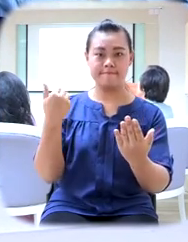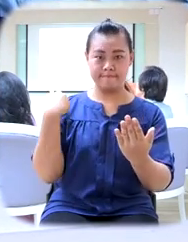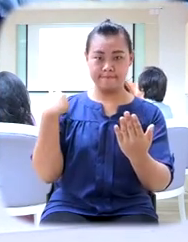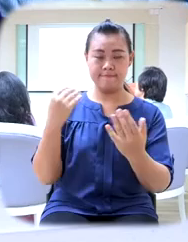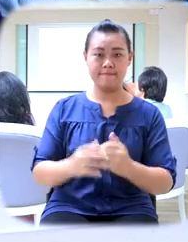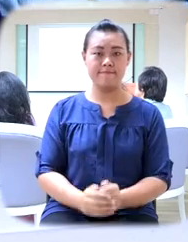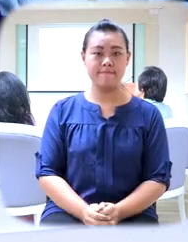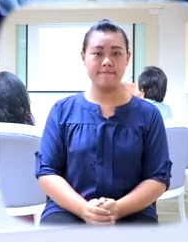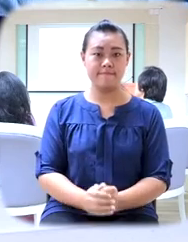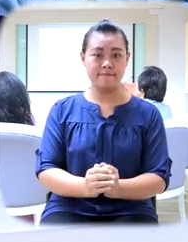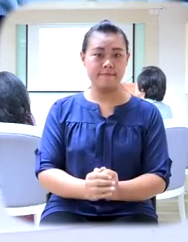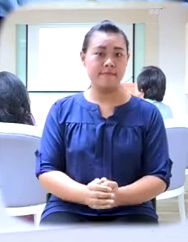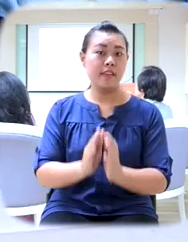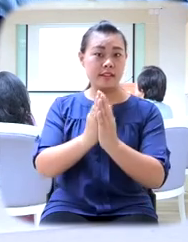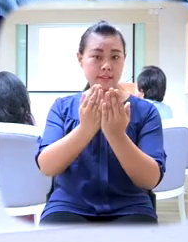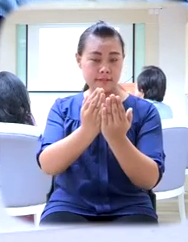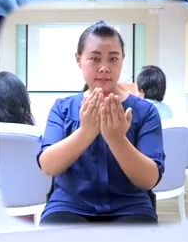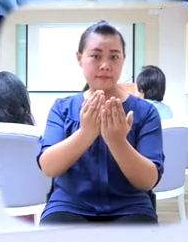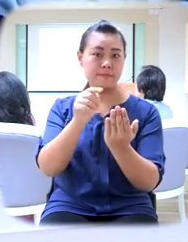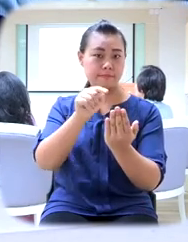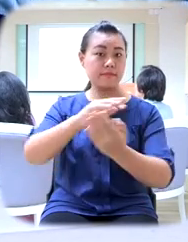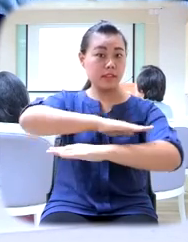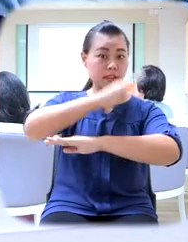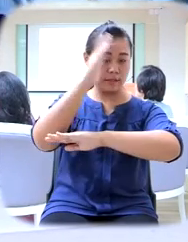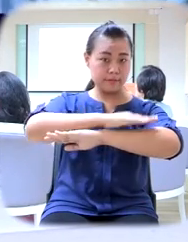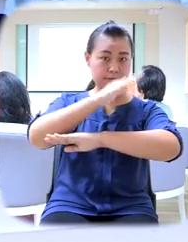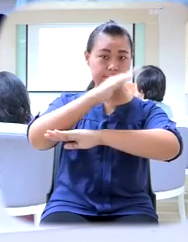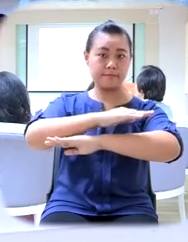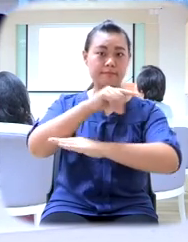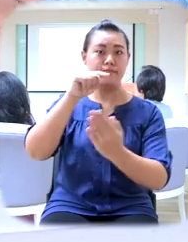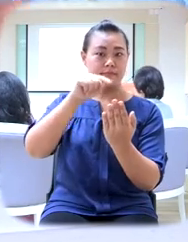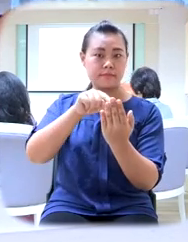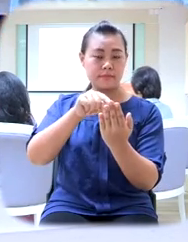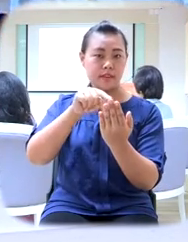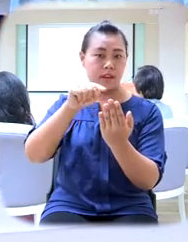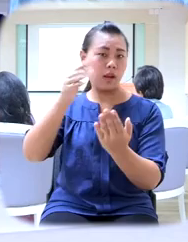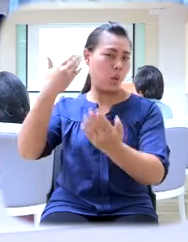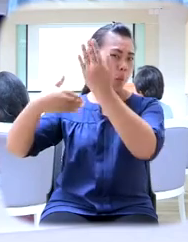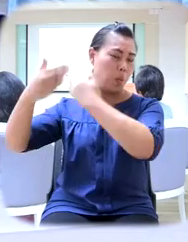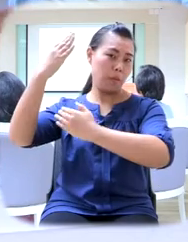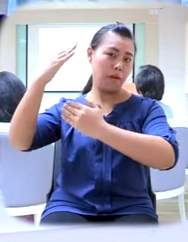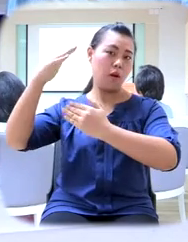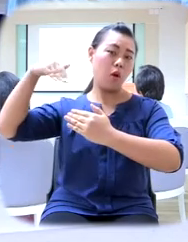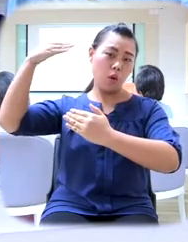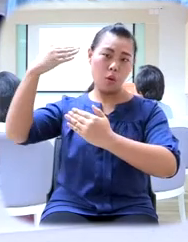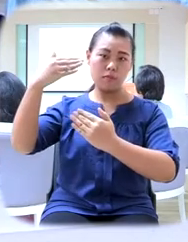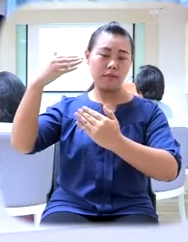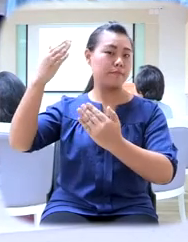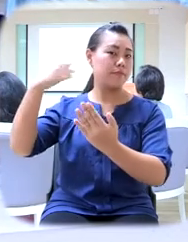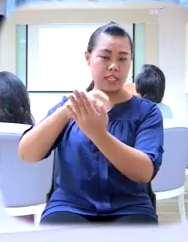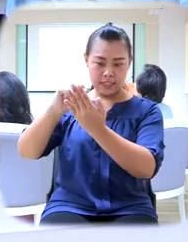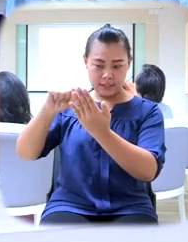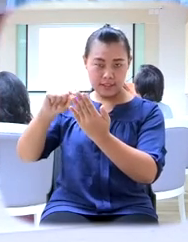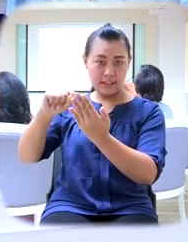ที่เป็นเทวนาครีนะครับเป็นโรมันนะครับแล้วก็มีการปริวัติมาเป็นอักษรไทยนะฮะซึ่งพิมพ์โดยมหามงกุ